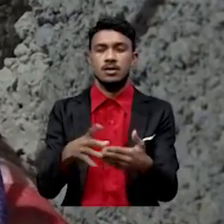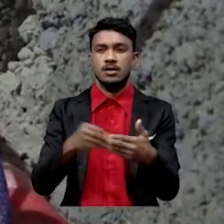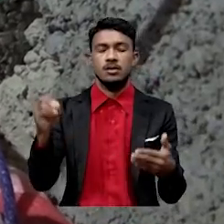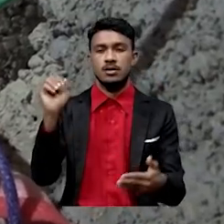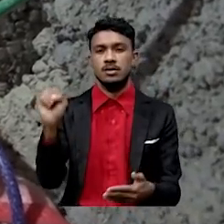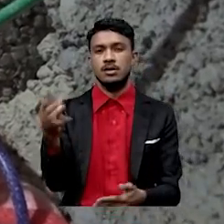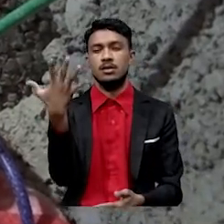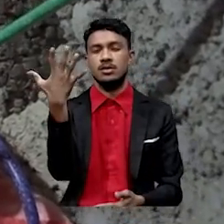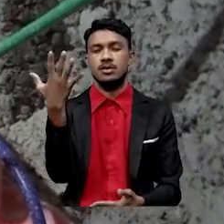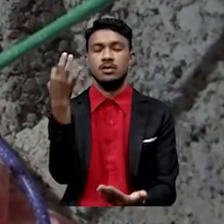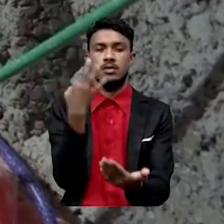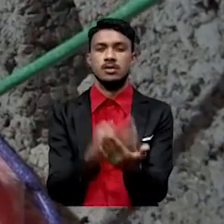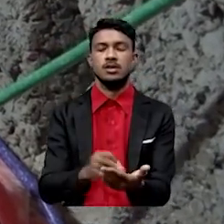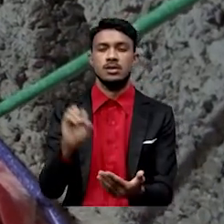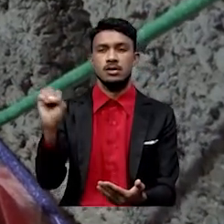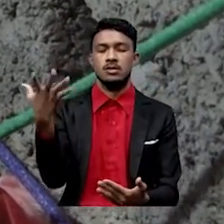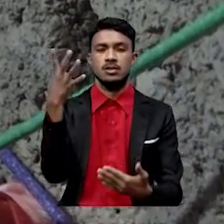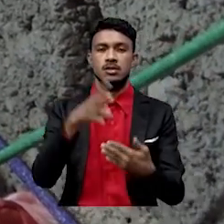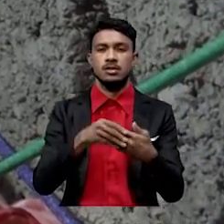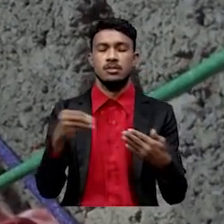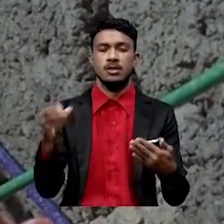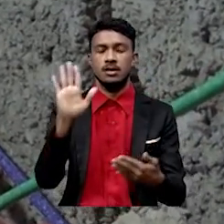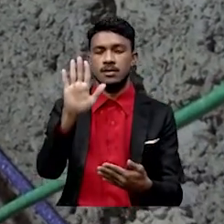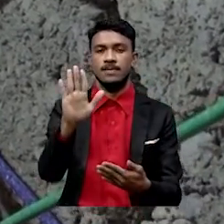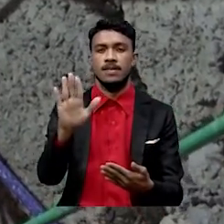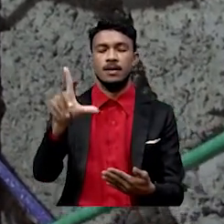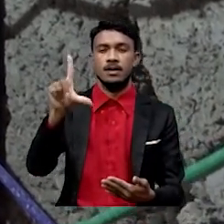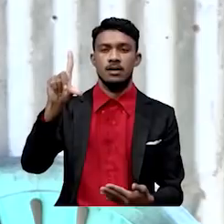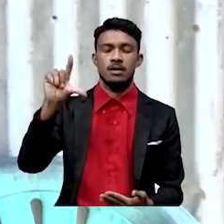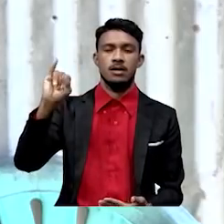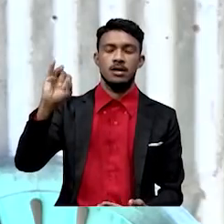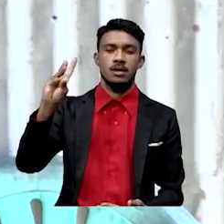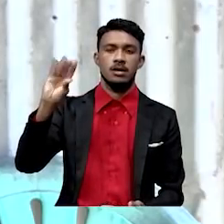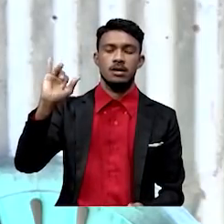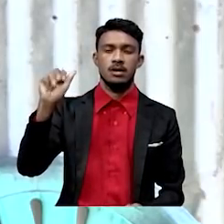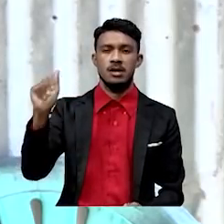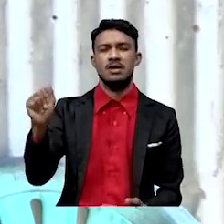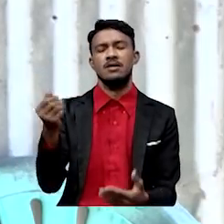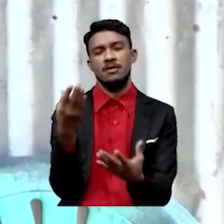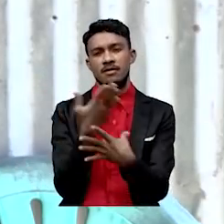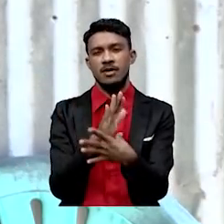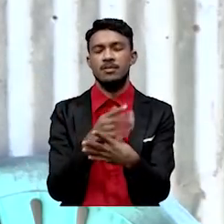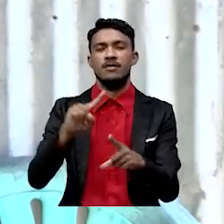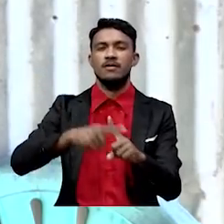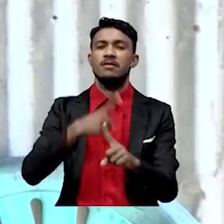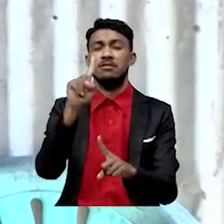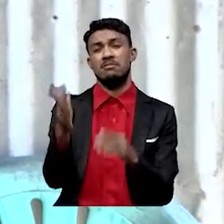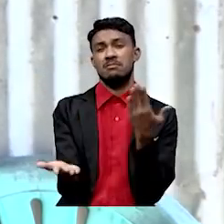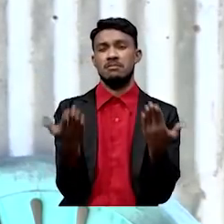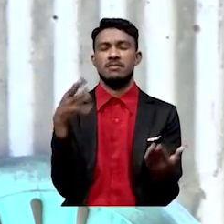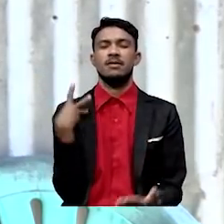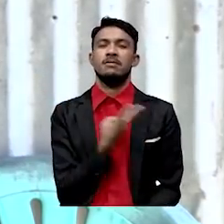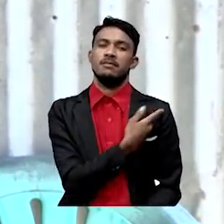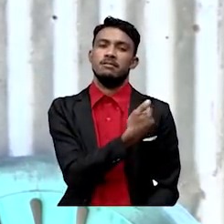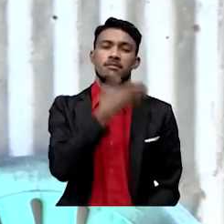lima. Osang dolar sanulo resen lima ne, mana Lidia bele jere ba fulang ida kalai. Telate ne.